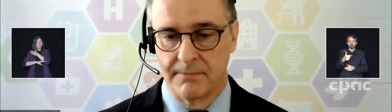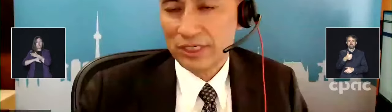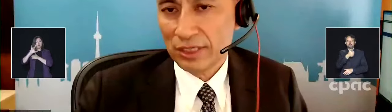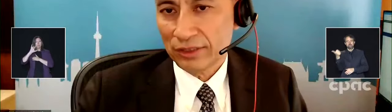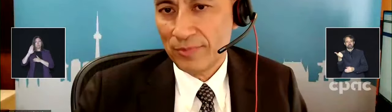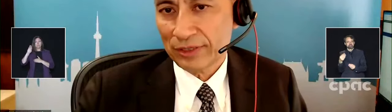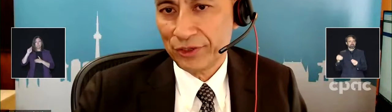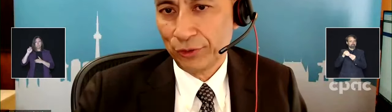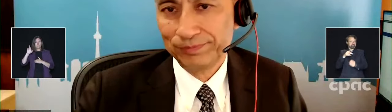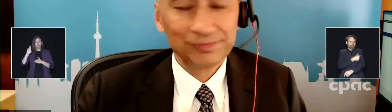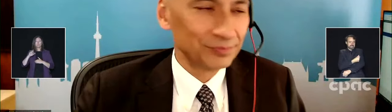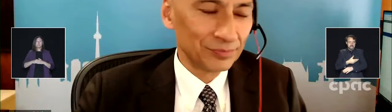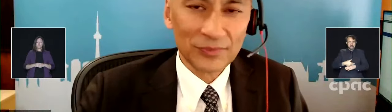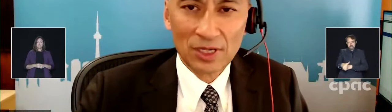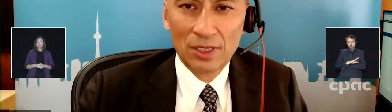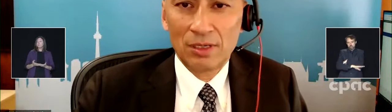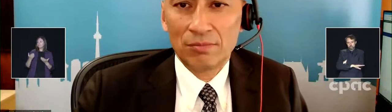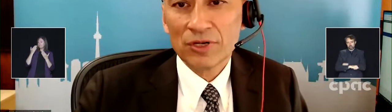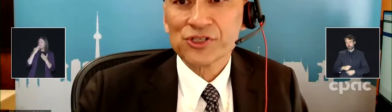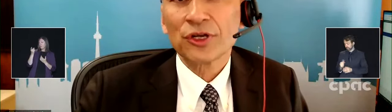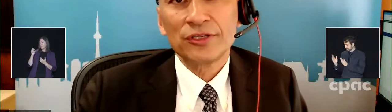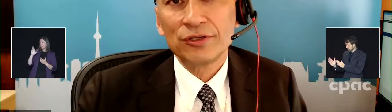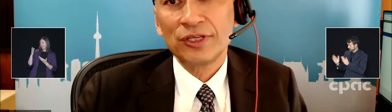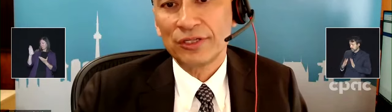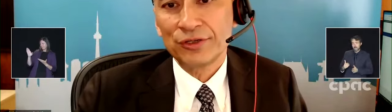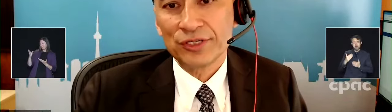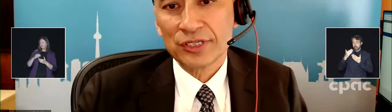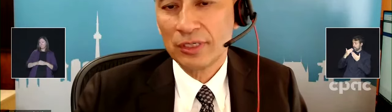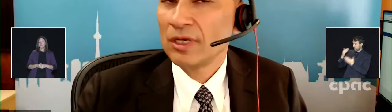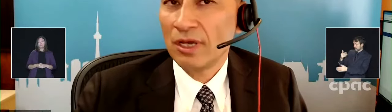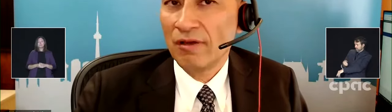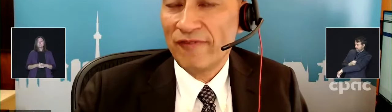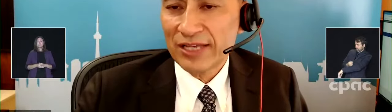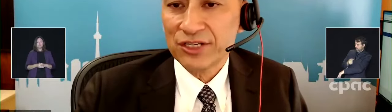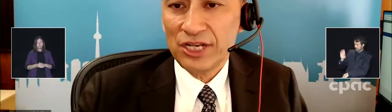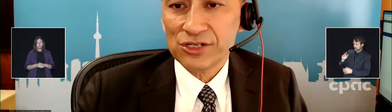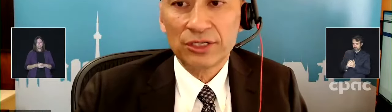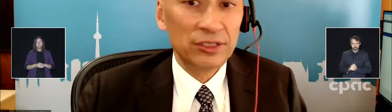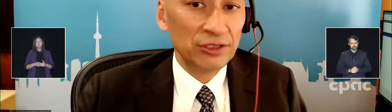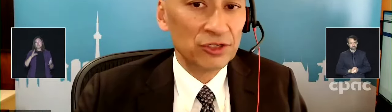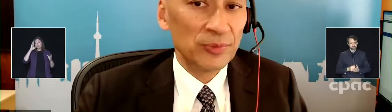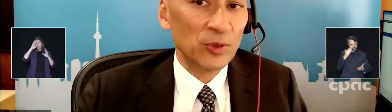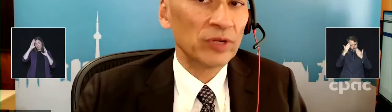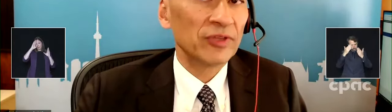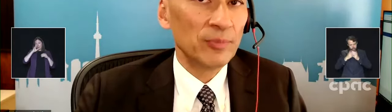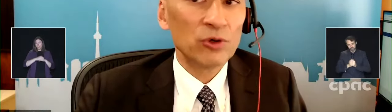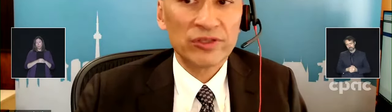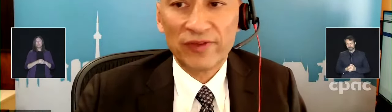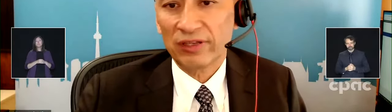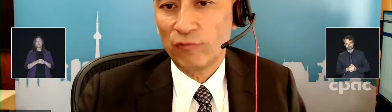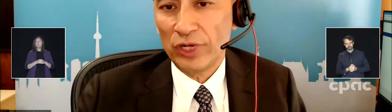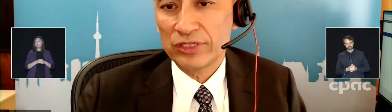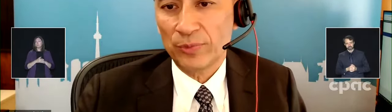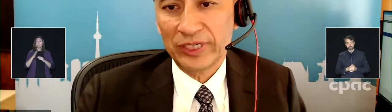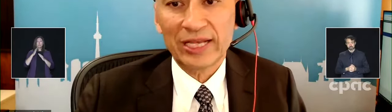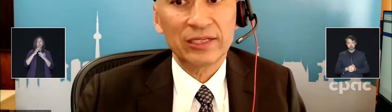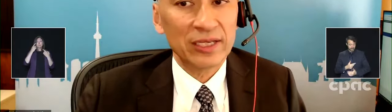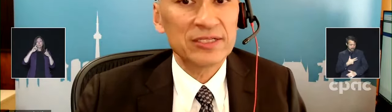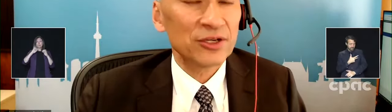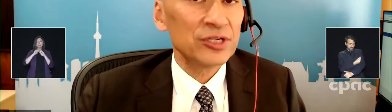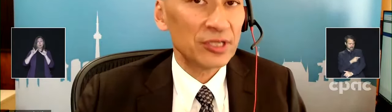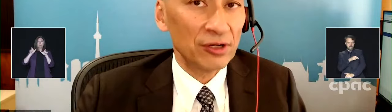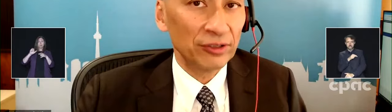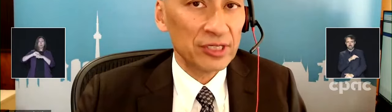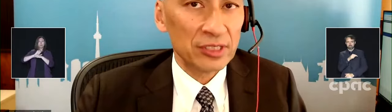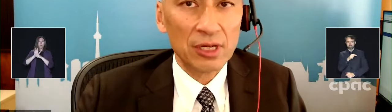Merci, Dr Bertillon. Bonjour à toutes et à tous. Vaccination continues to be one of the most effective ways to protect